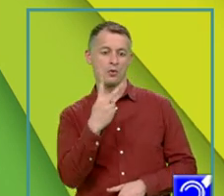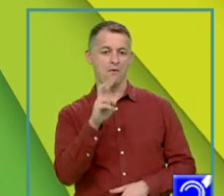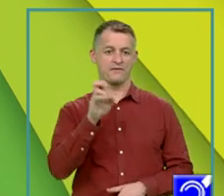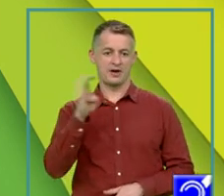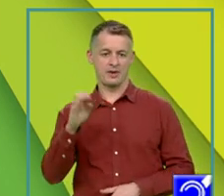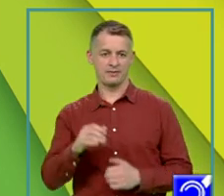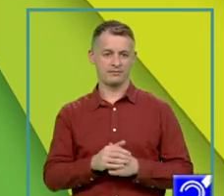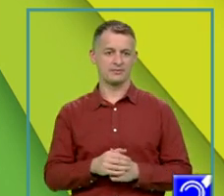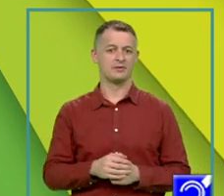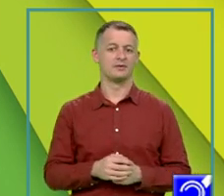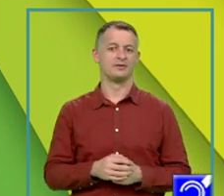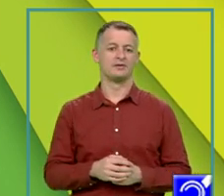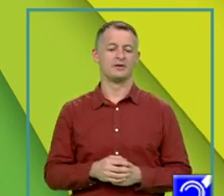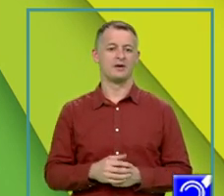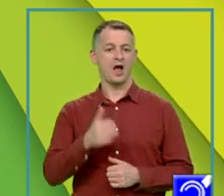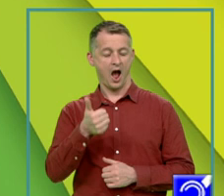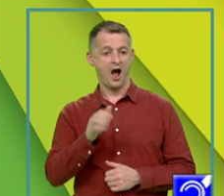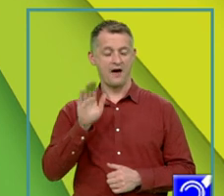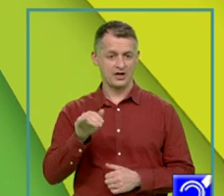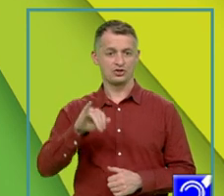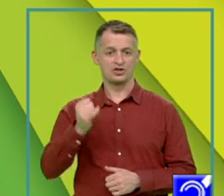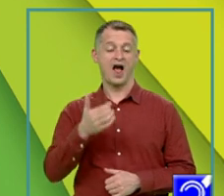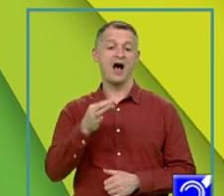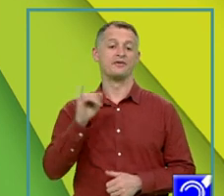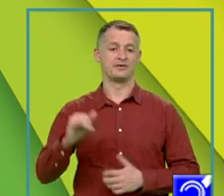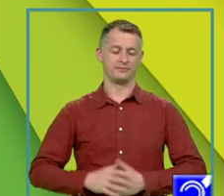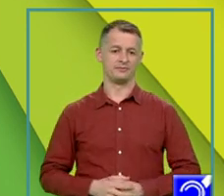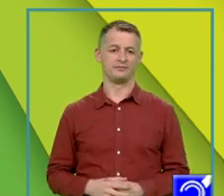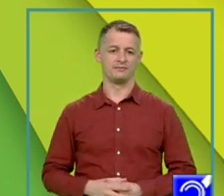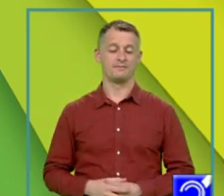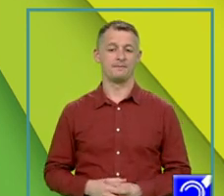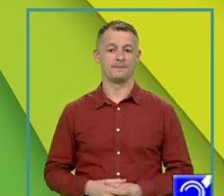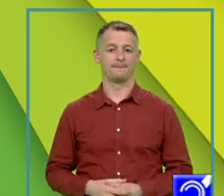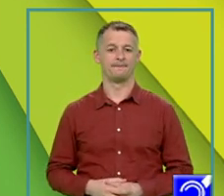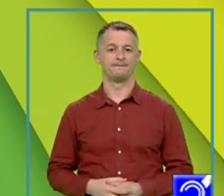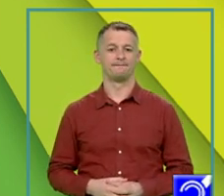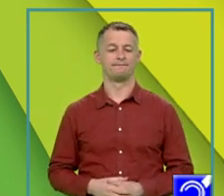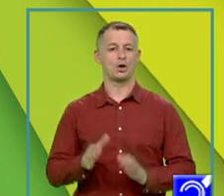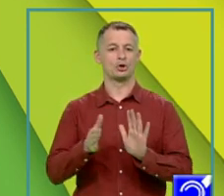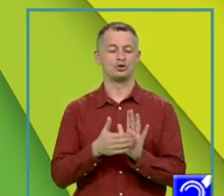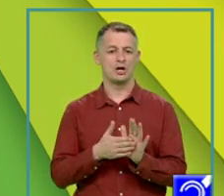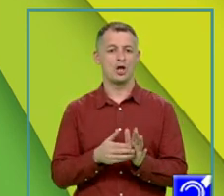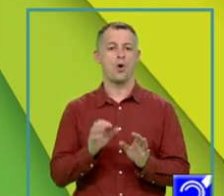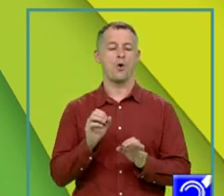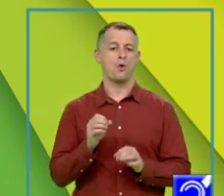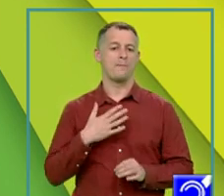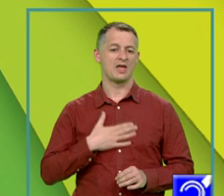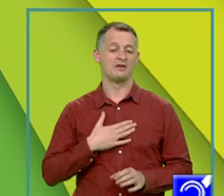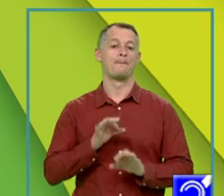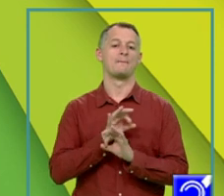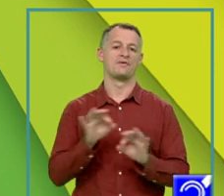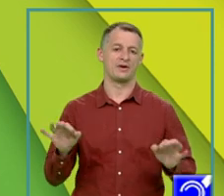avem pe verbul a avea și verbul a fi Așadar avem de a face cu un condițional optativ perfect